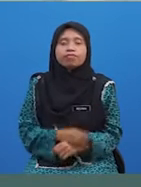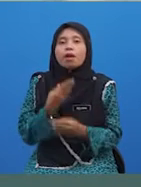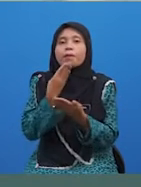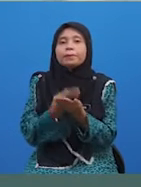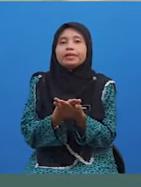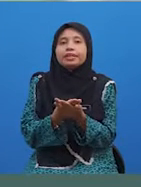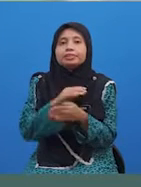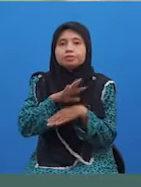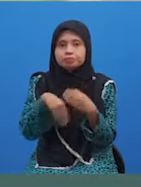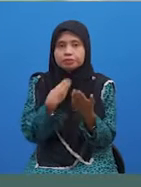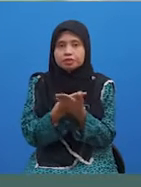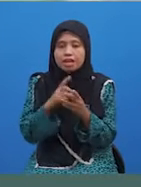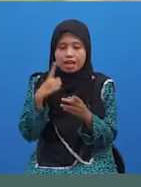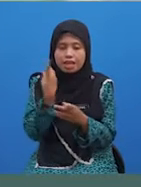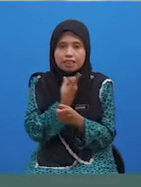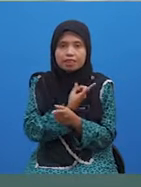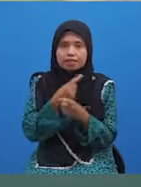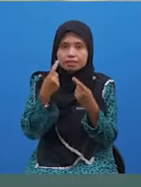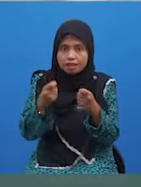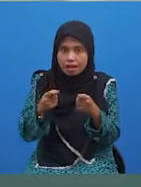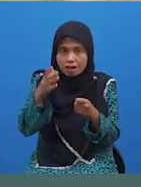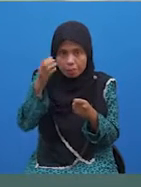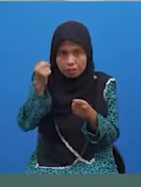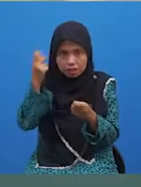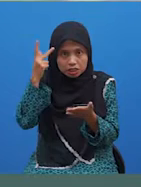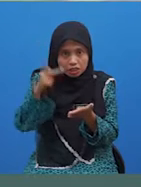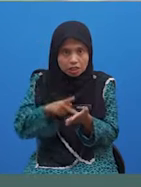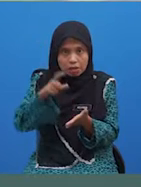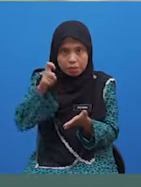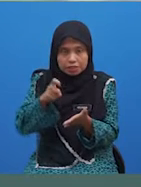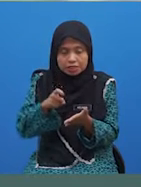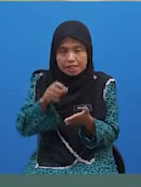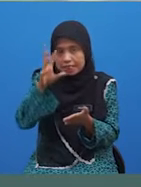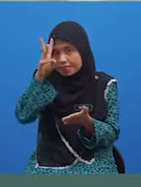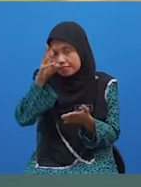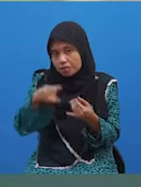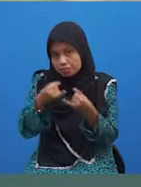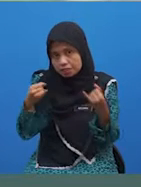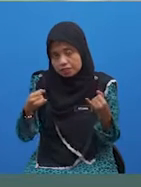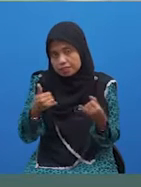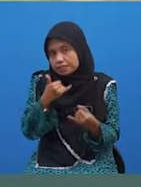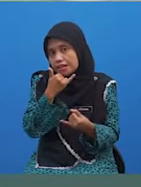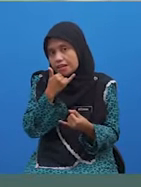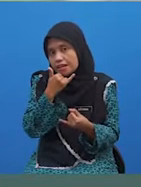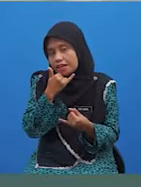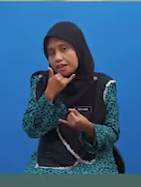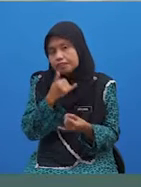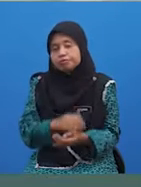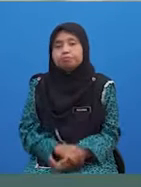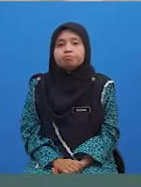Baiklah pelajar sekalian, kita telah dapat mengenal pasti ke-6 jenis kesalahan tata bahasa